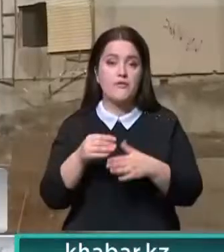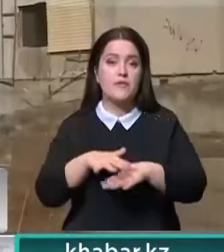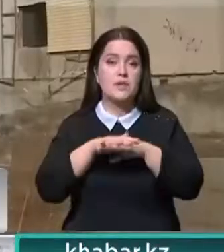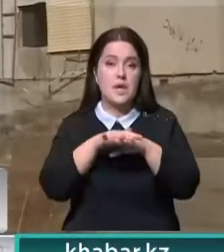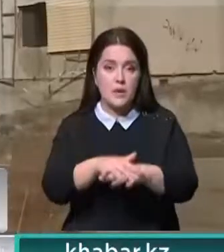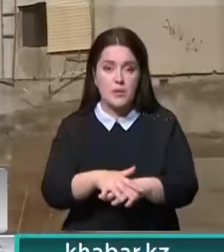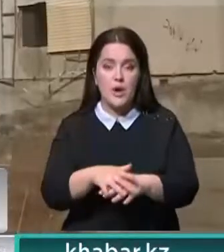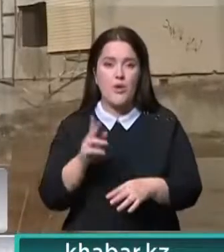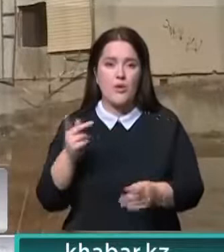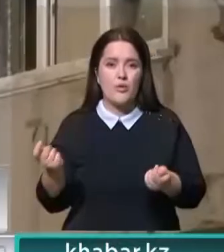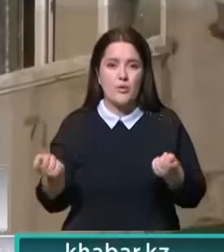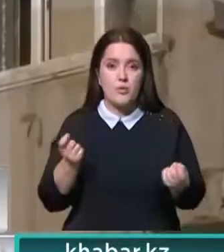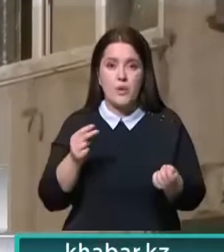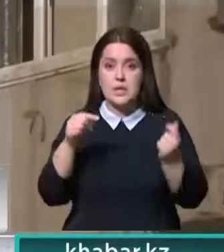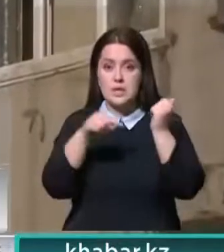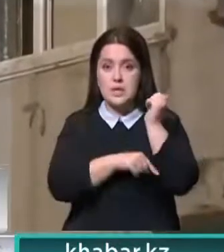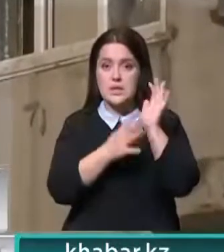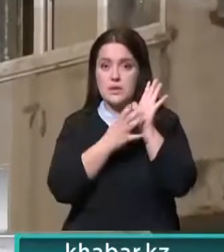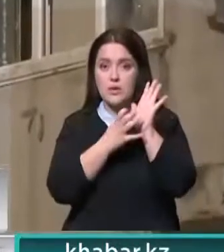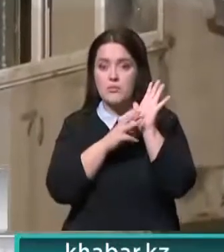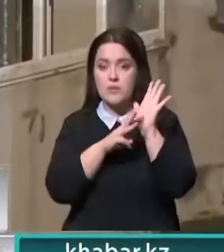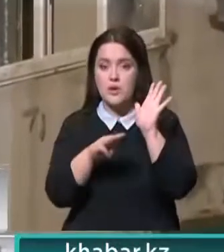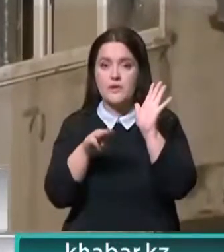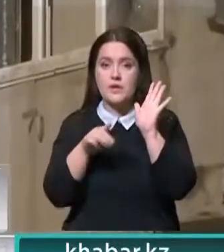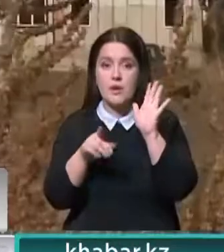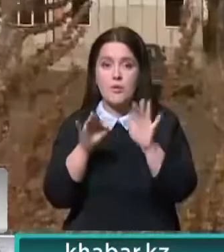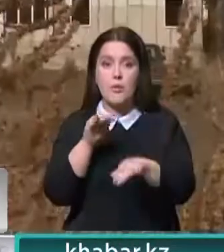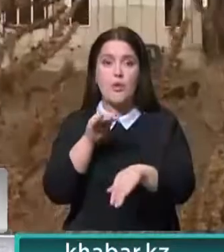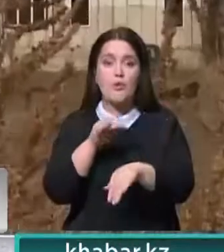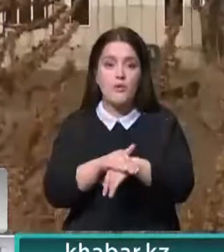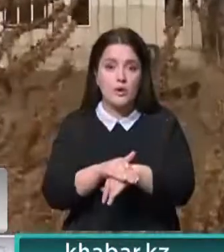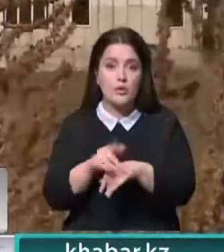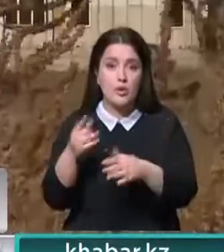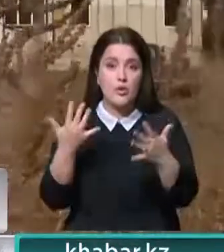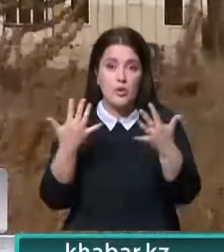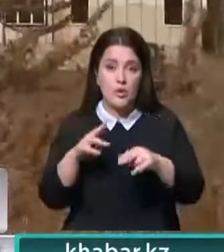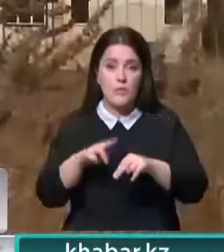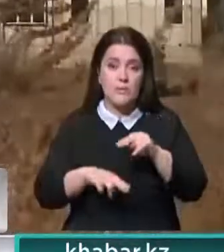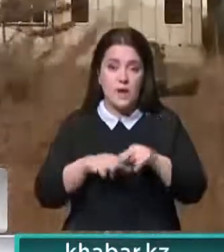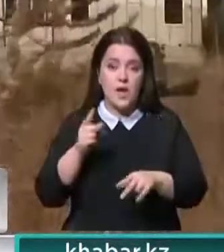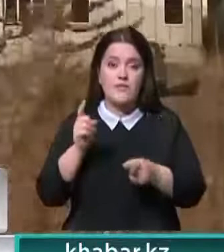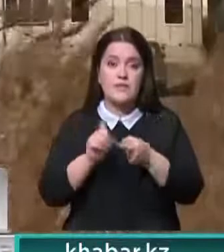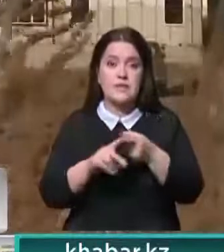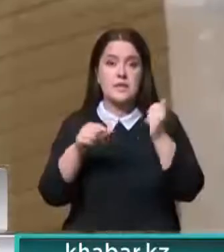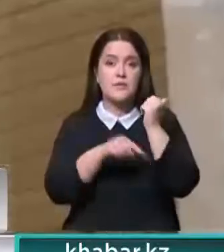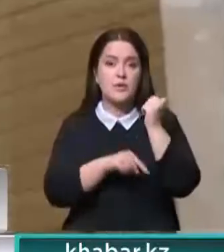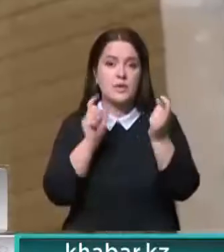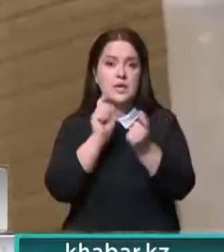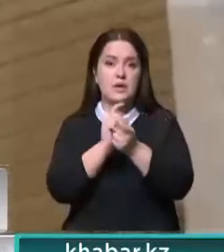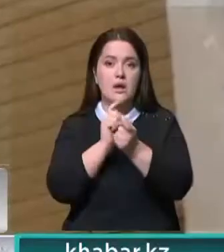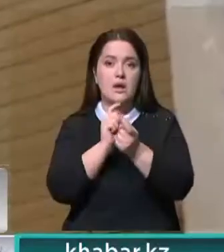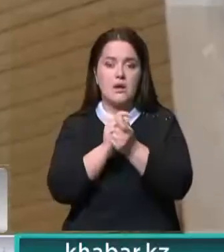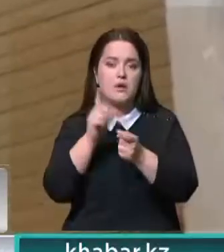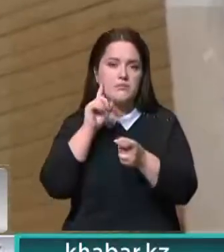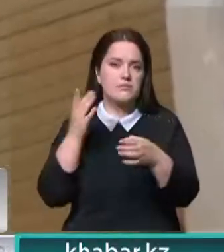республиканским финансированием, кураторы проекта похитили свыше 900 миллионов тенге. По факту, практически достроенное здание в связи с коррупционным